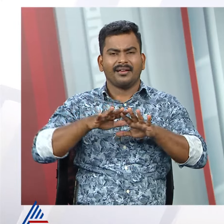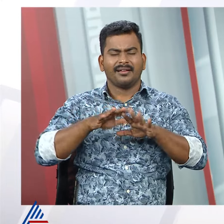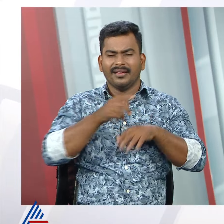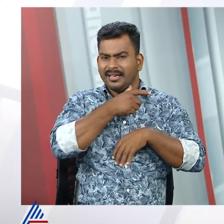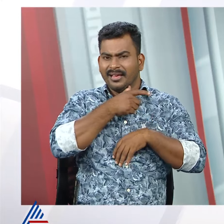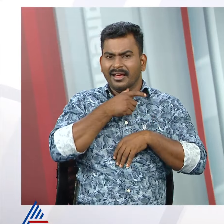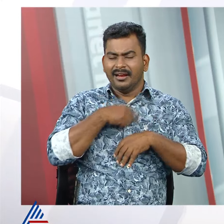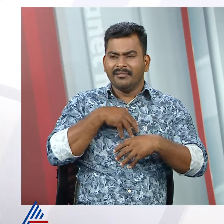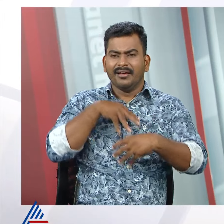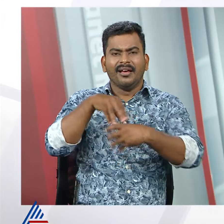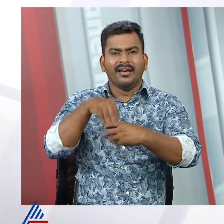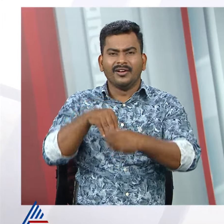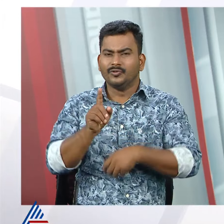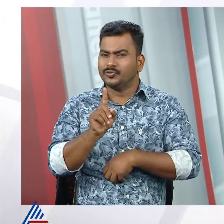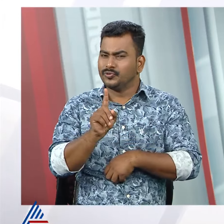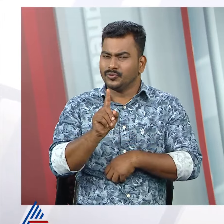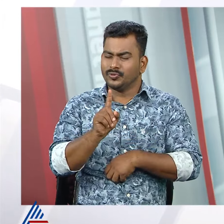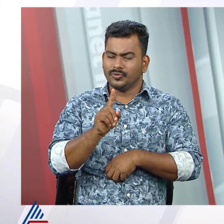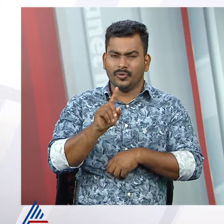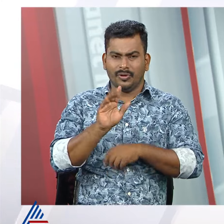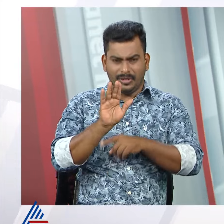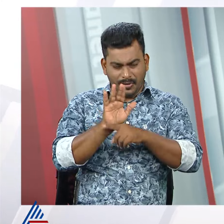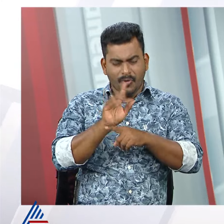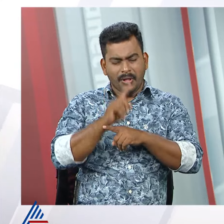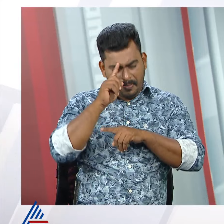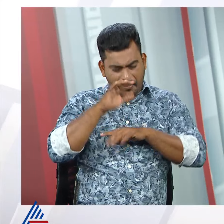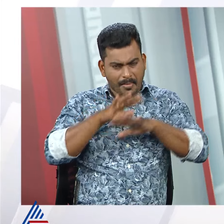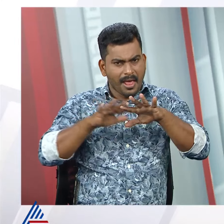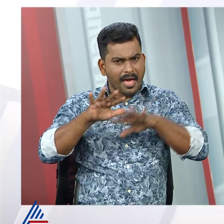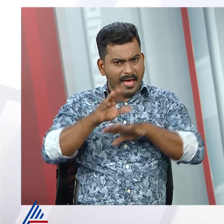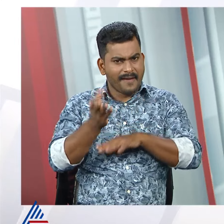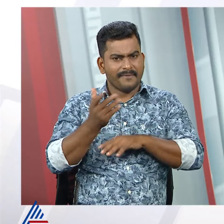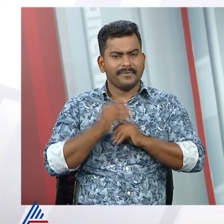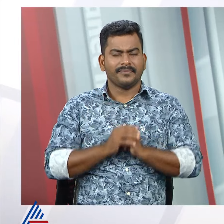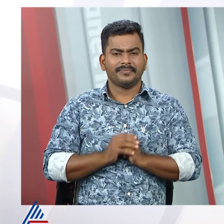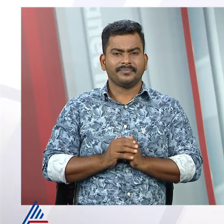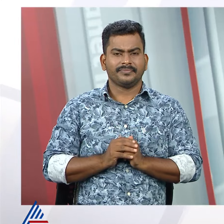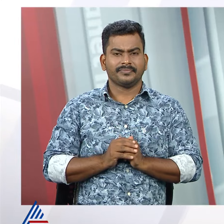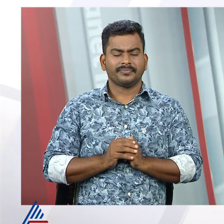ട്രാപ്പിൽ ആരും കൊണ്ടുപോയി തലവെച്ച് കൊടുക്കരുതെന്നും അദ്ദേഹം ആവർത്തിച്ചു.